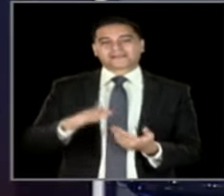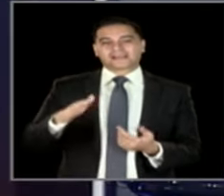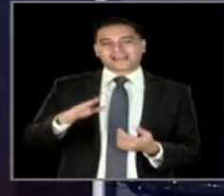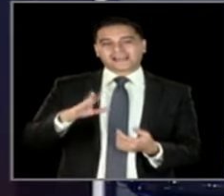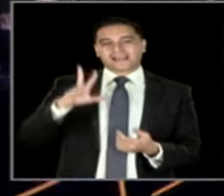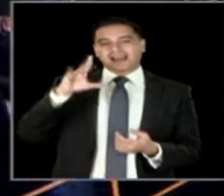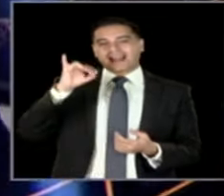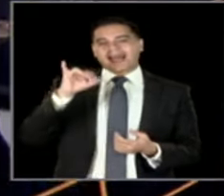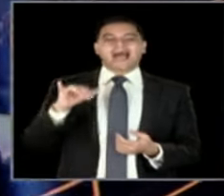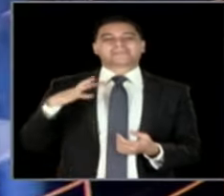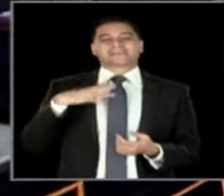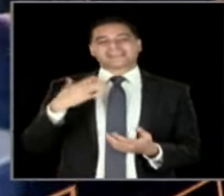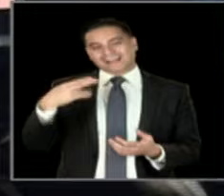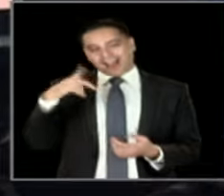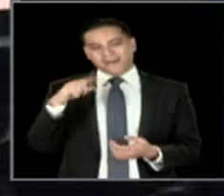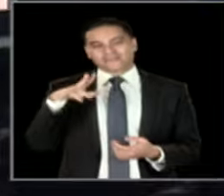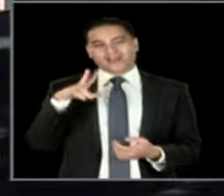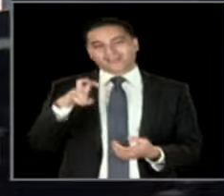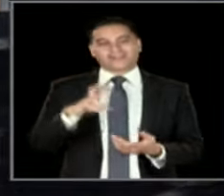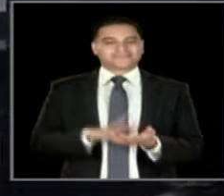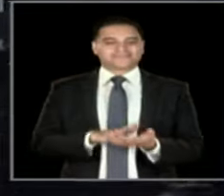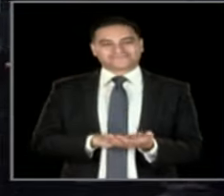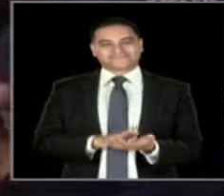الأمير عبد الله.